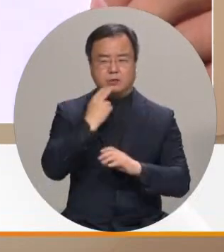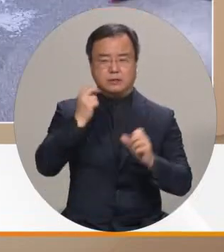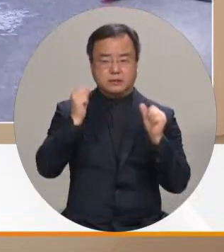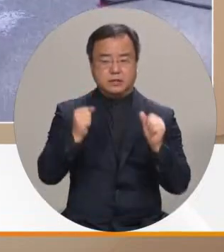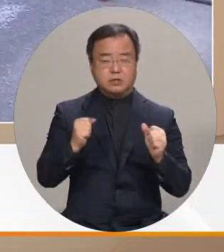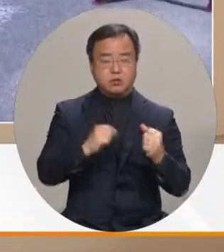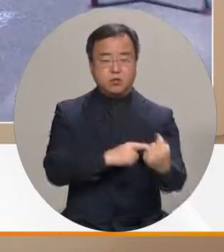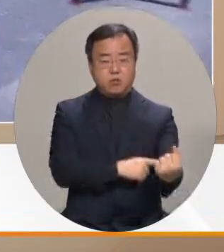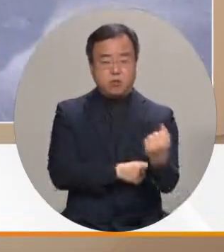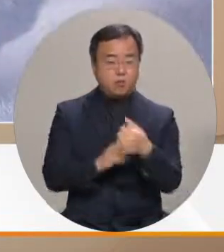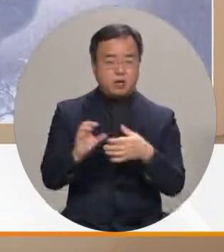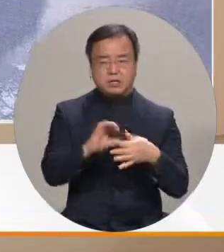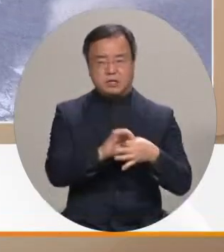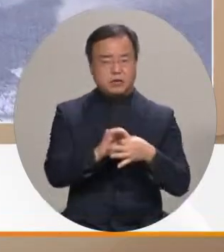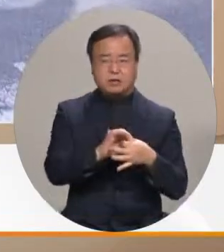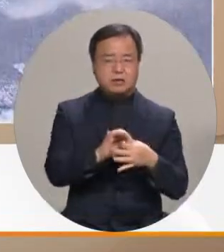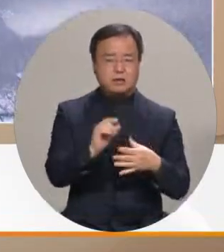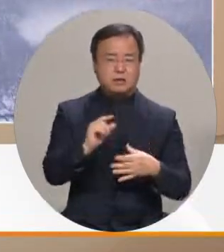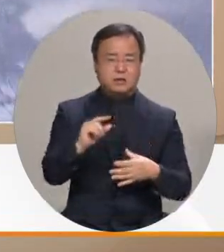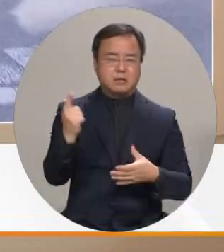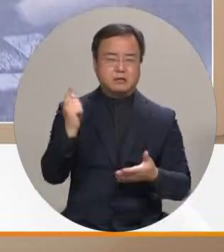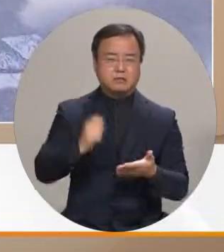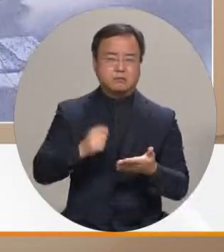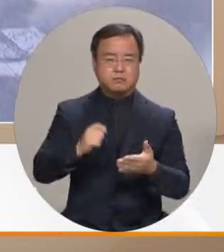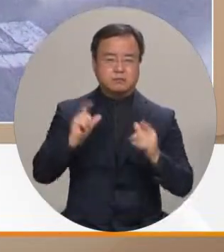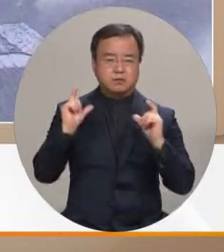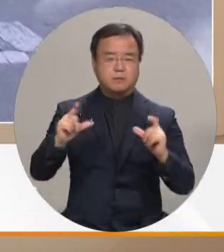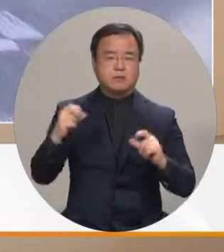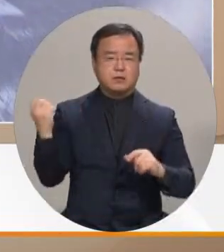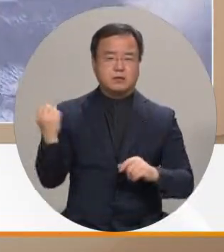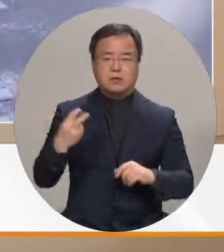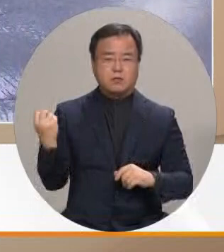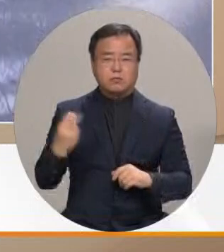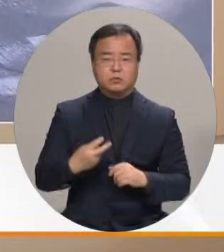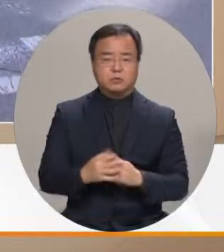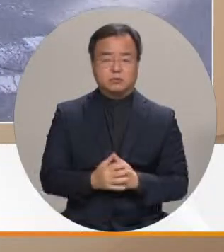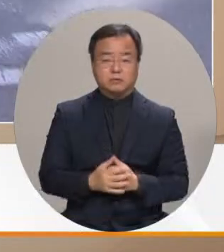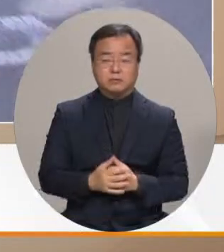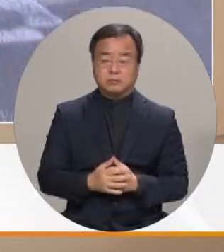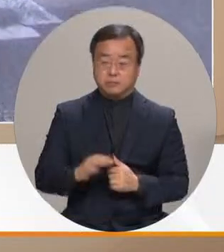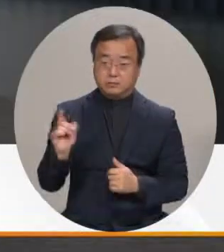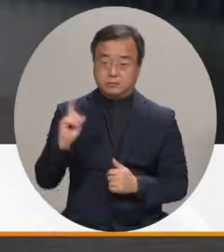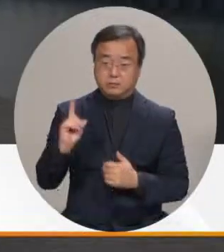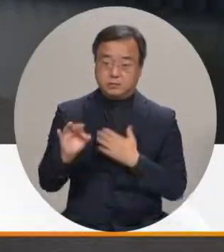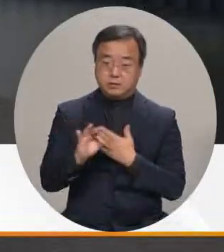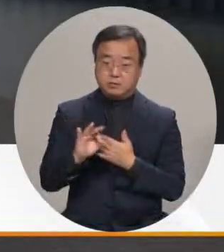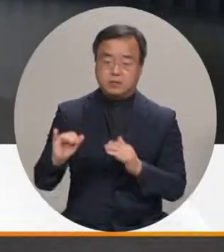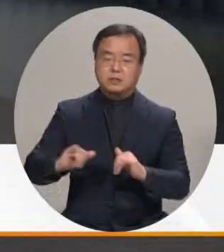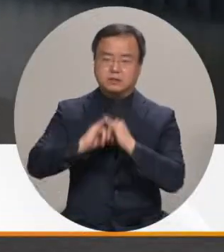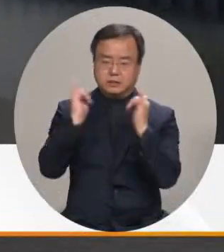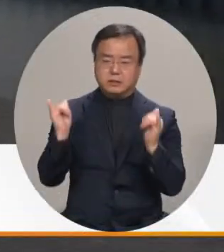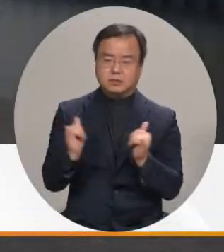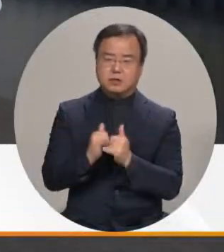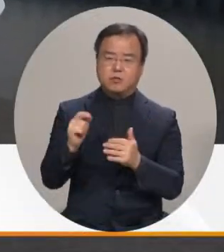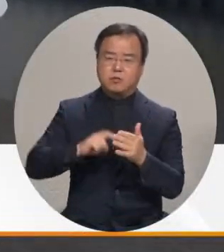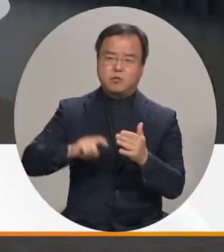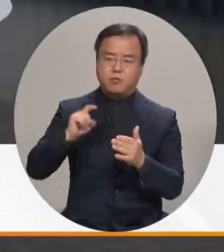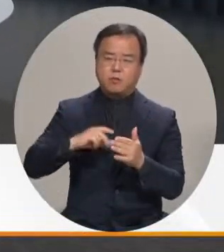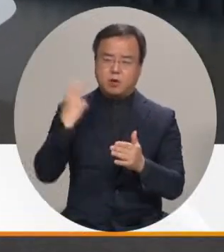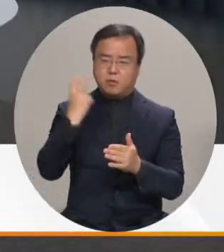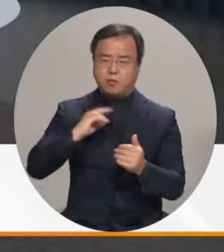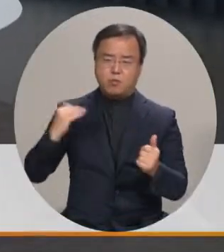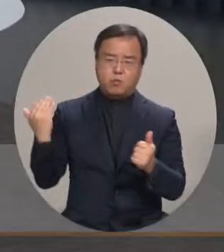과 연결시켜 보지 않는 판결을 자꾸 내리고 있는 거죠네 어쩌면 또 우리 사회 가장 이제 보호해